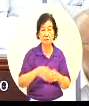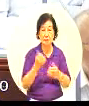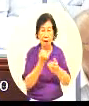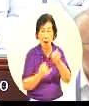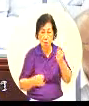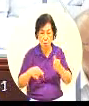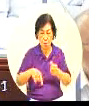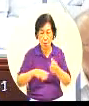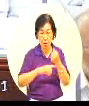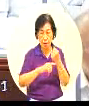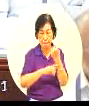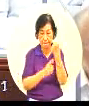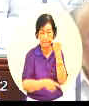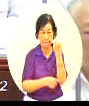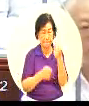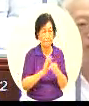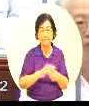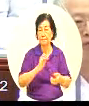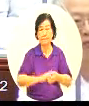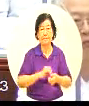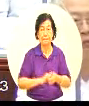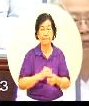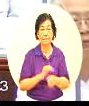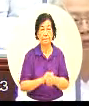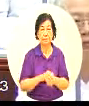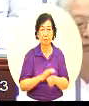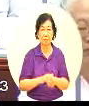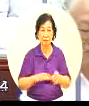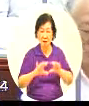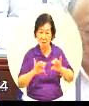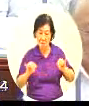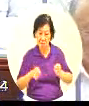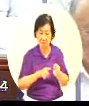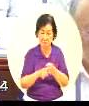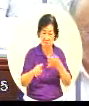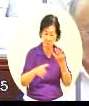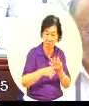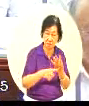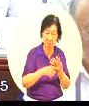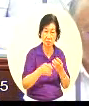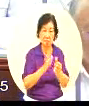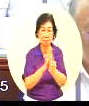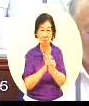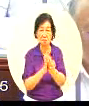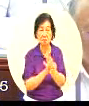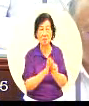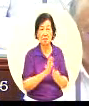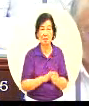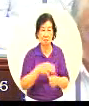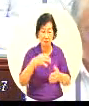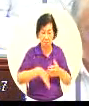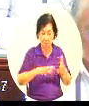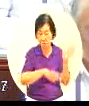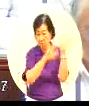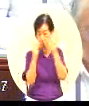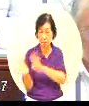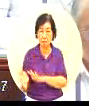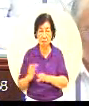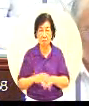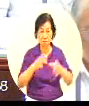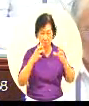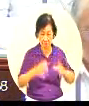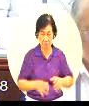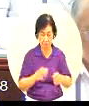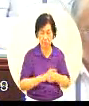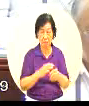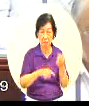阮在地，不管是机构、专业人力，还是讲服务的一些内容的一个设定、法规的设